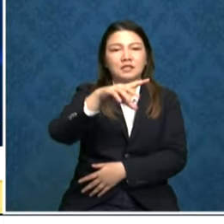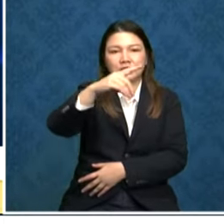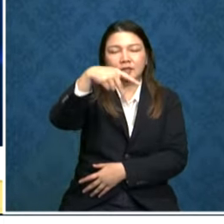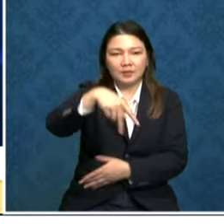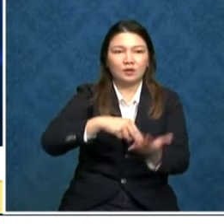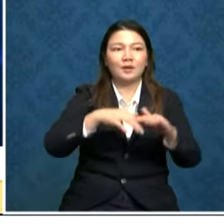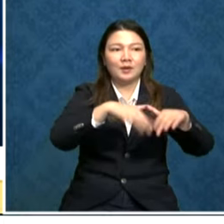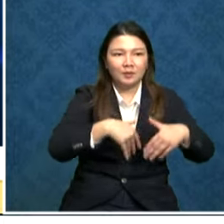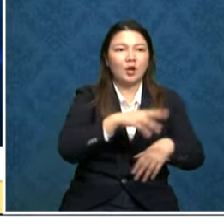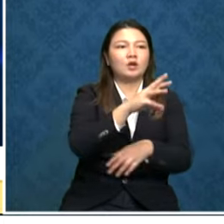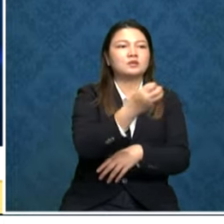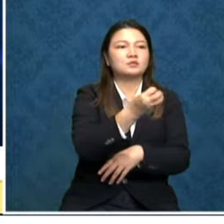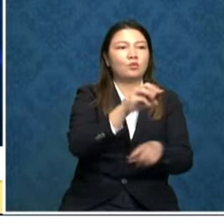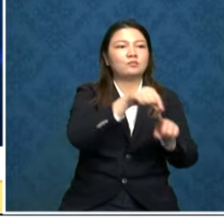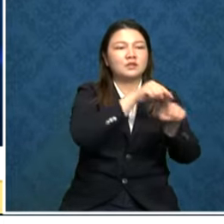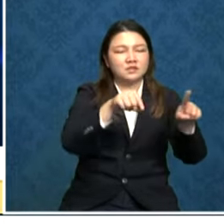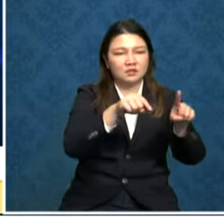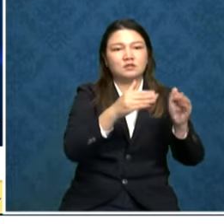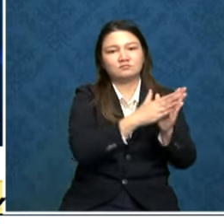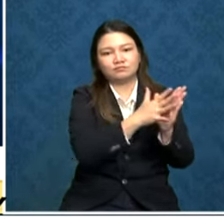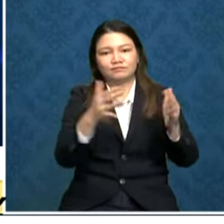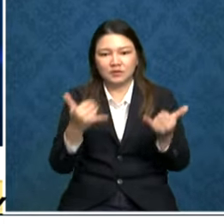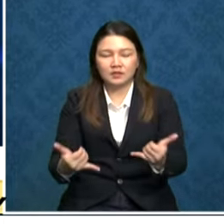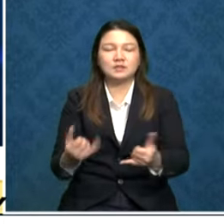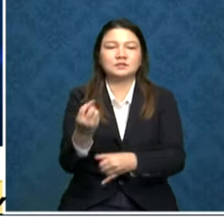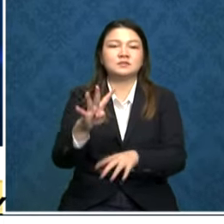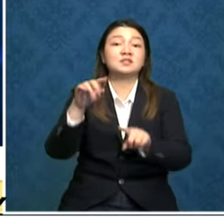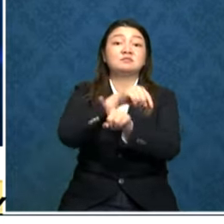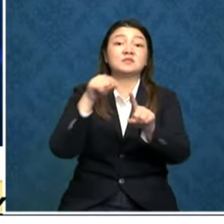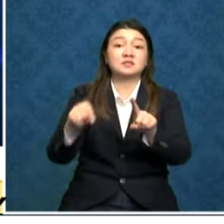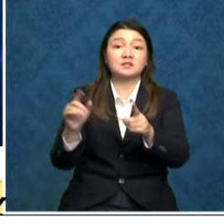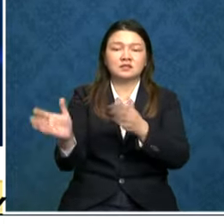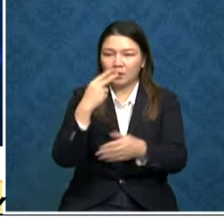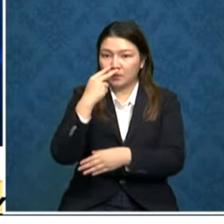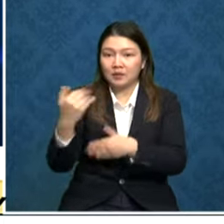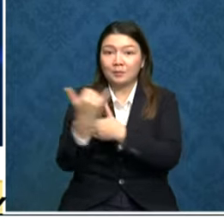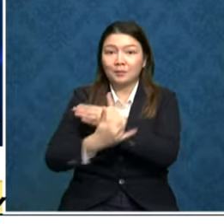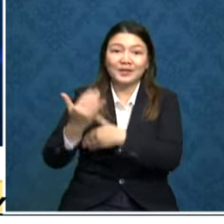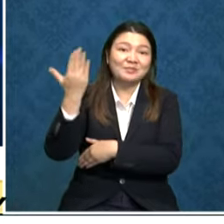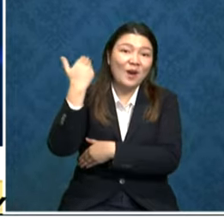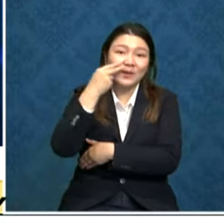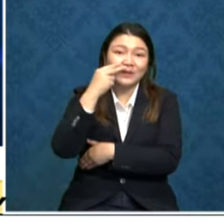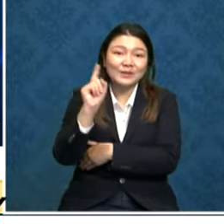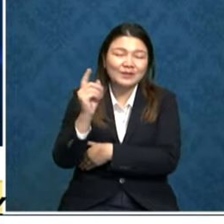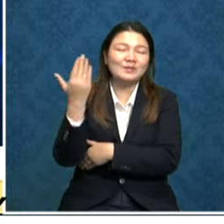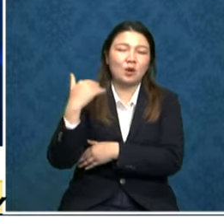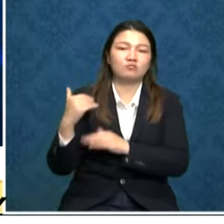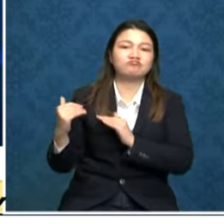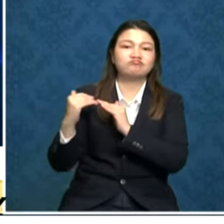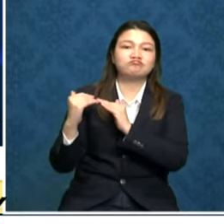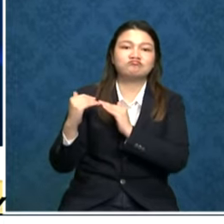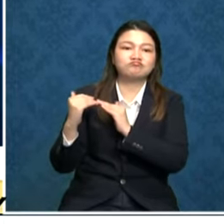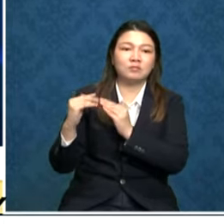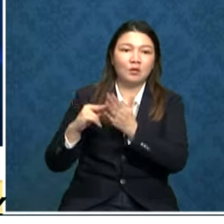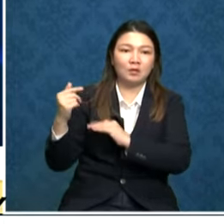ครับปัจจุบันลดลงเหลือเพียงแค่ 14%ครับสวนทางกับประเทศที่แต่ก่อนนะครับเคยอยู่ในระดับเดียวกับเราเคยเป็น